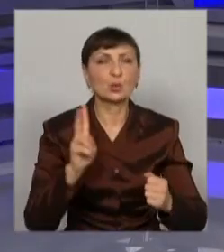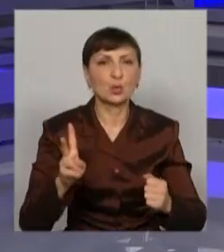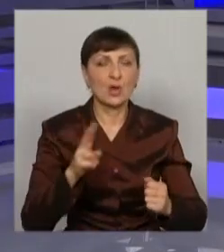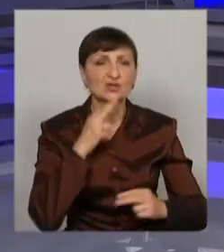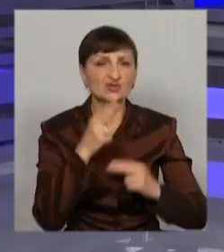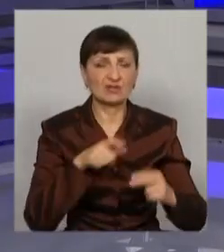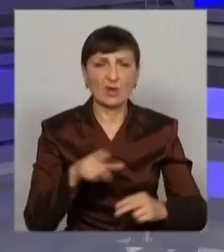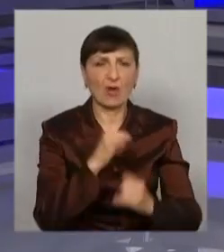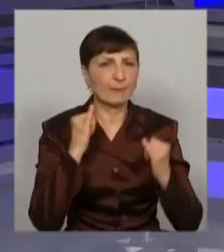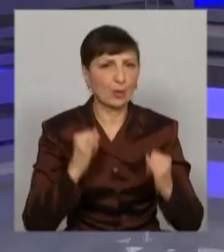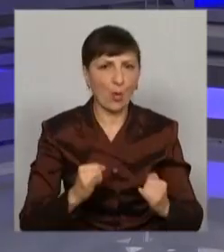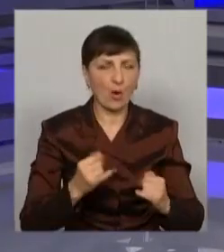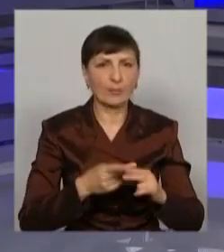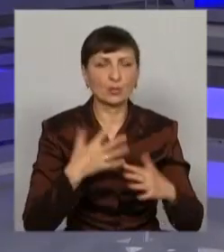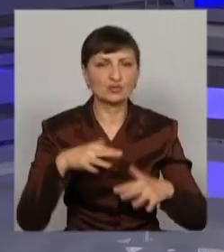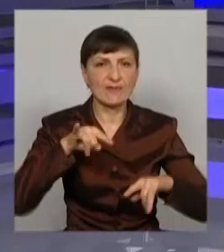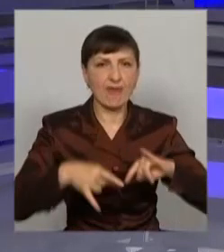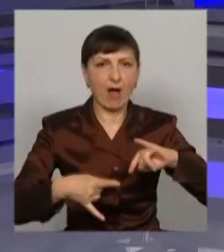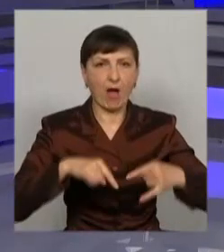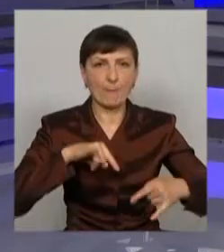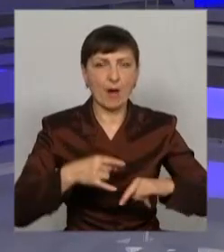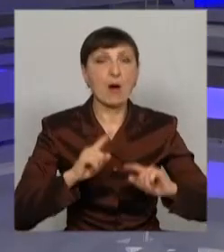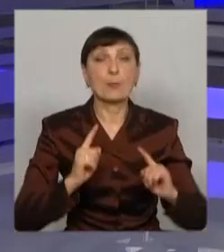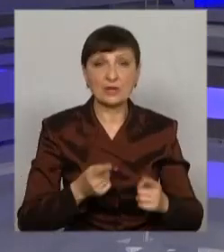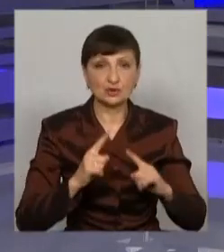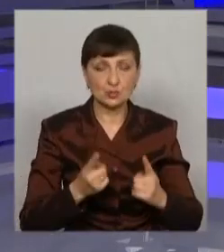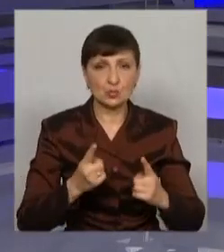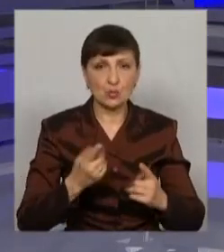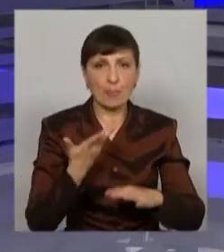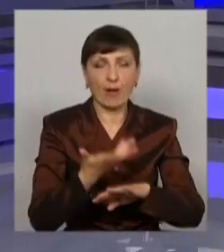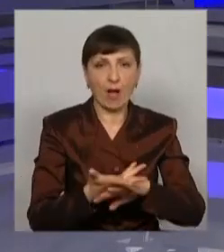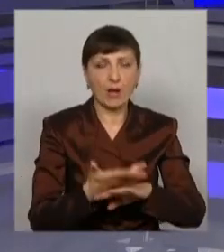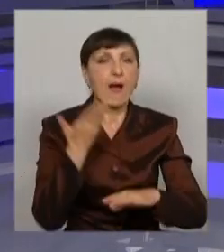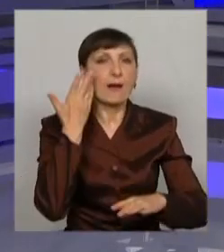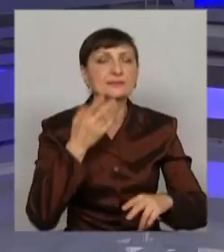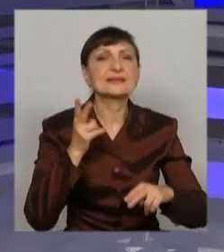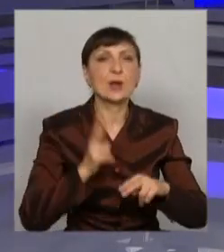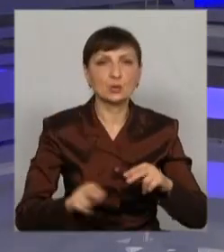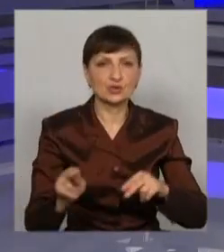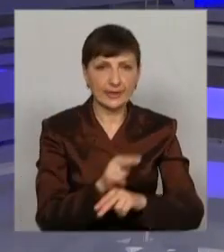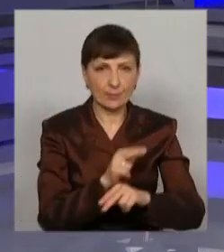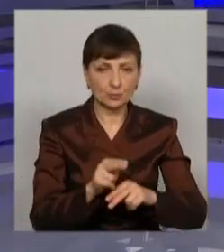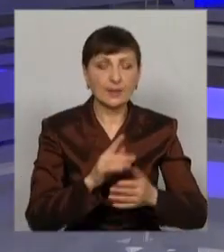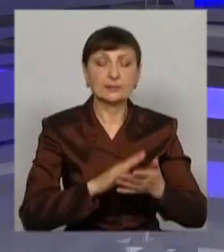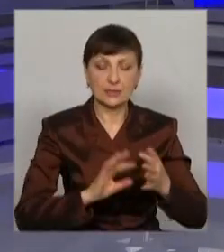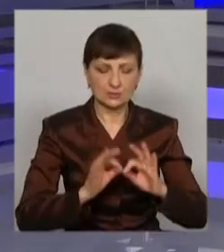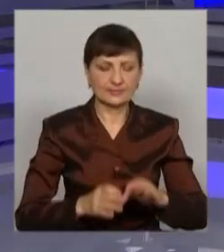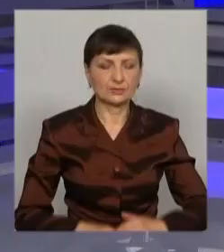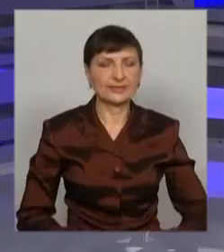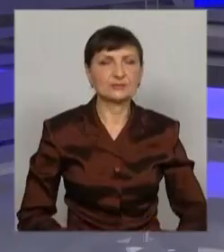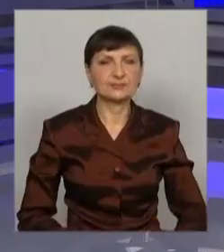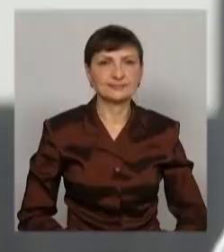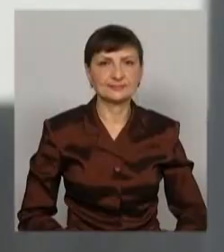состояние дороги, которая покрылась ямами. Почему возникли дефекты и когда закончат ремонт, узнавал Ануар Амангельдинов.